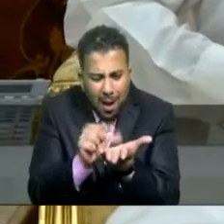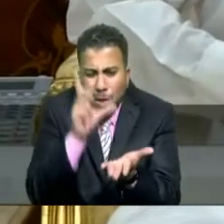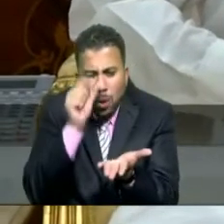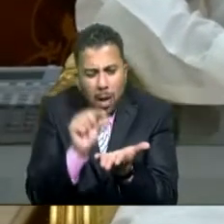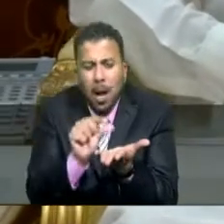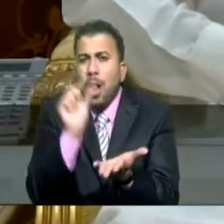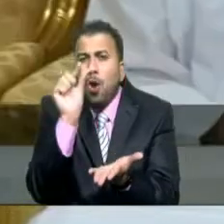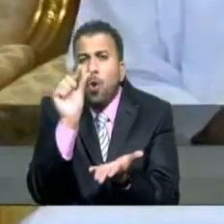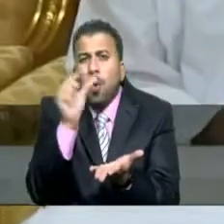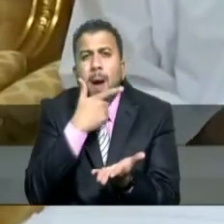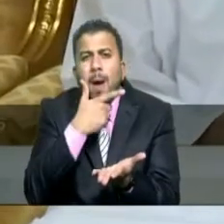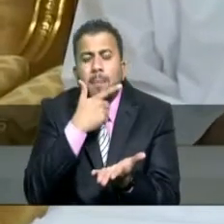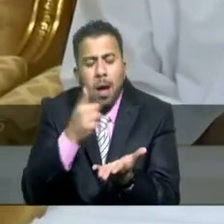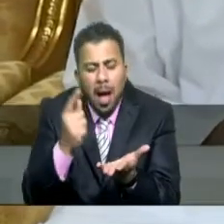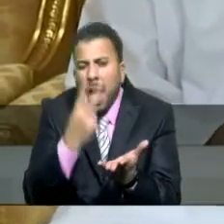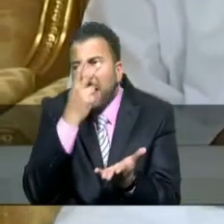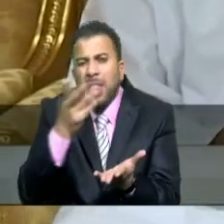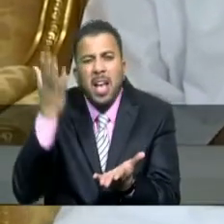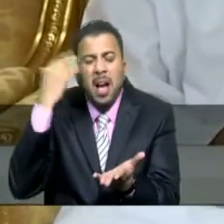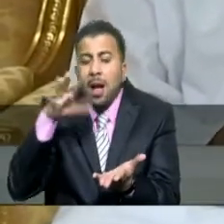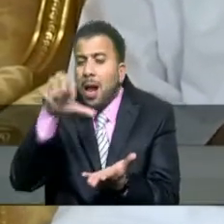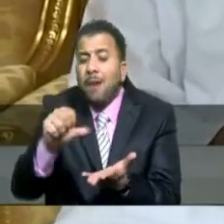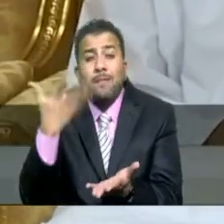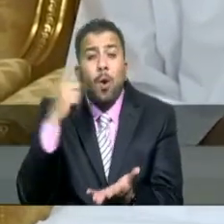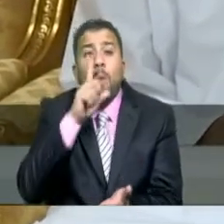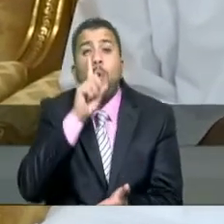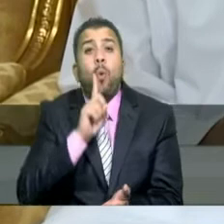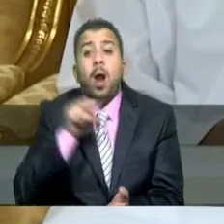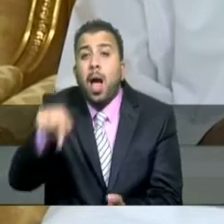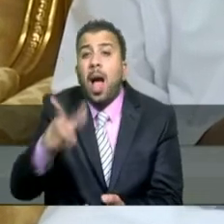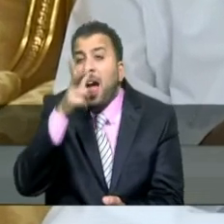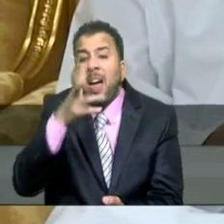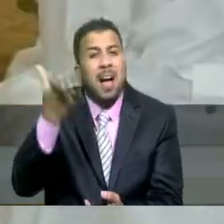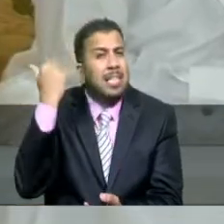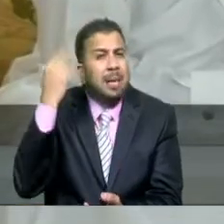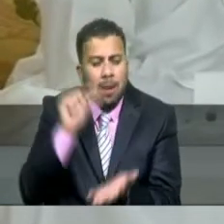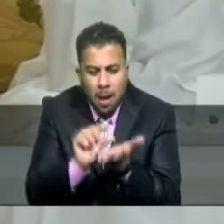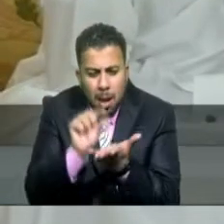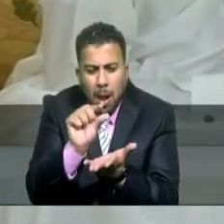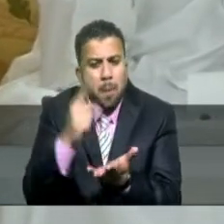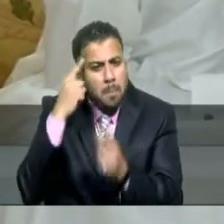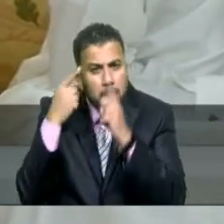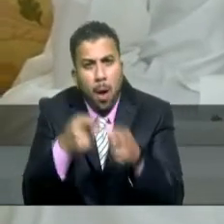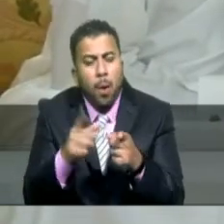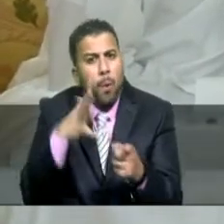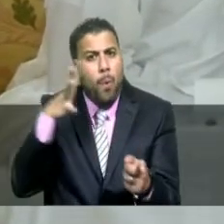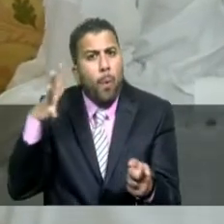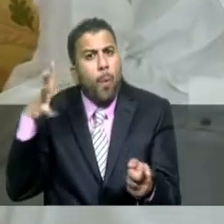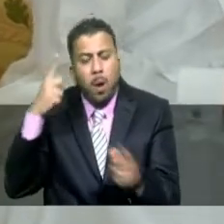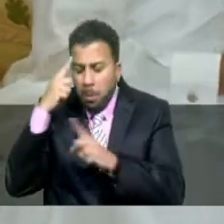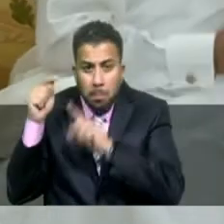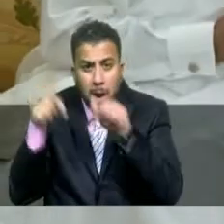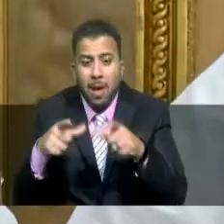وتعتبر اقدم لا الطبيعيه عرفت الى الان ليس فقط في الخليج العربي ولكن في العالم باكمله وهي